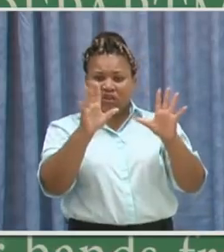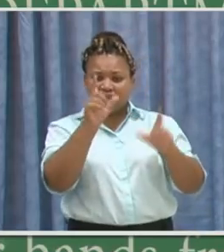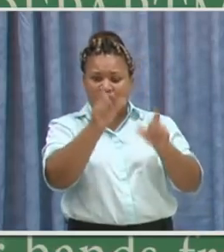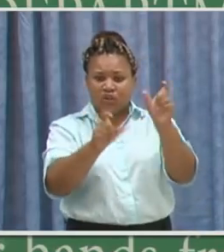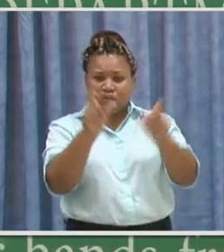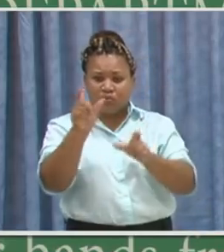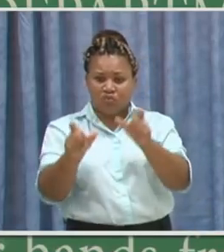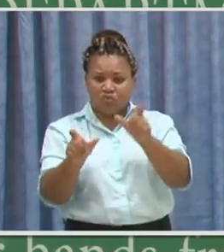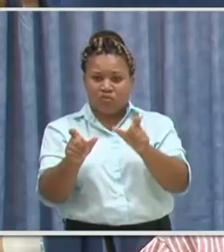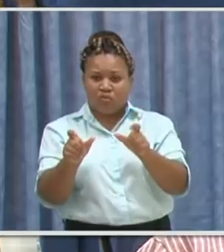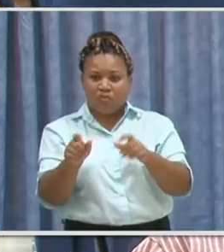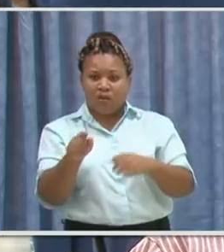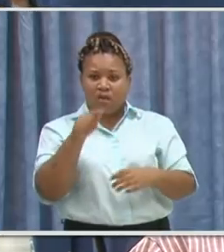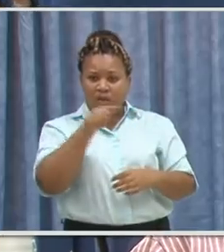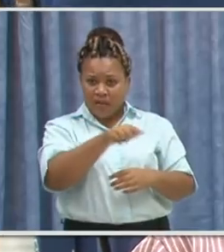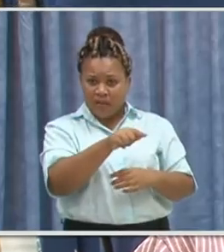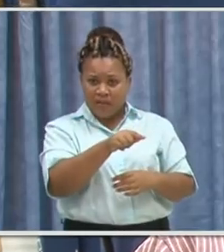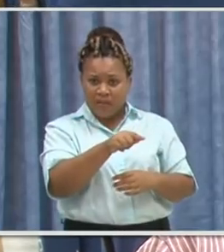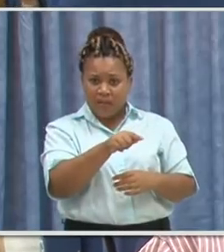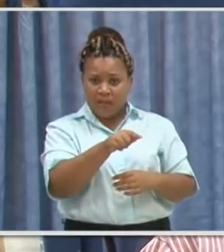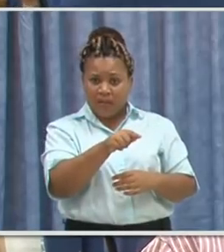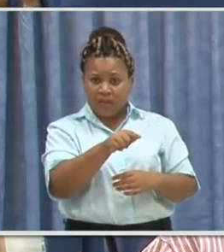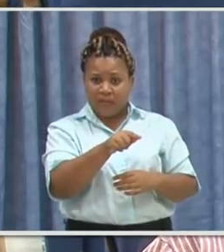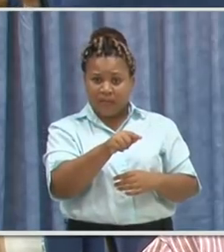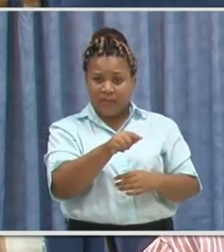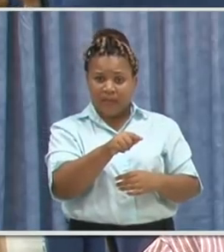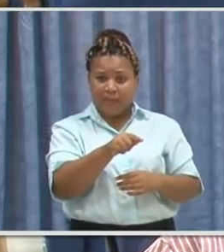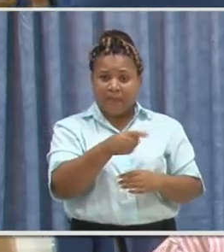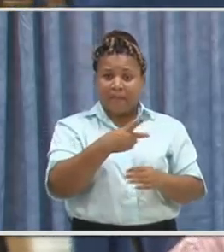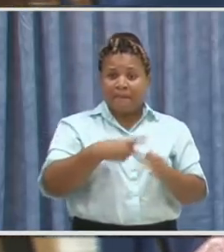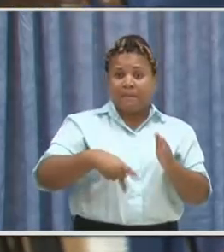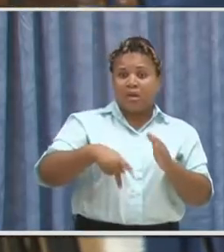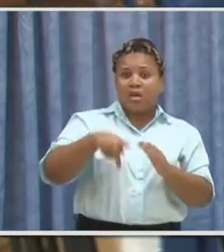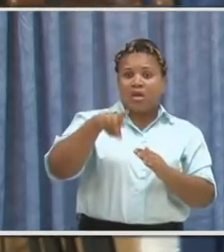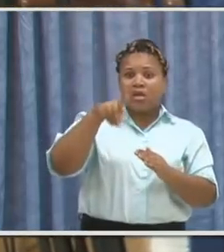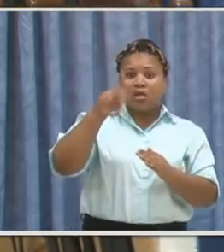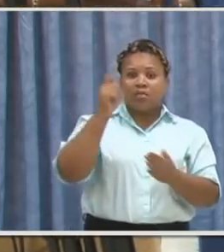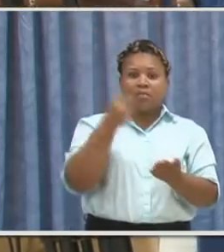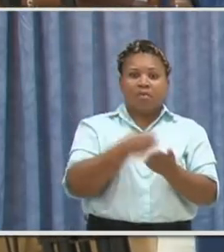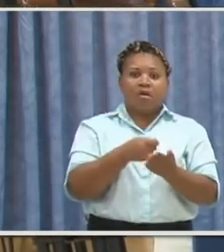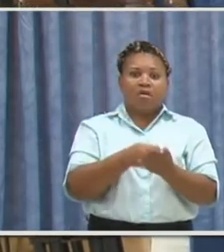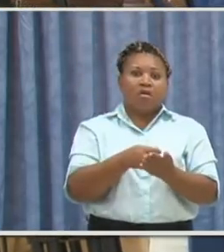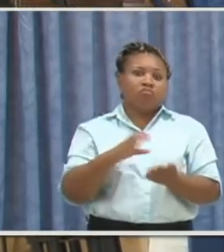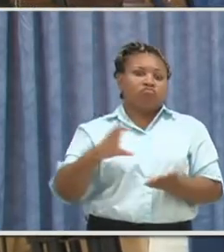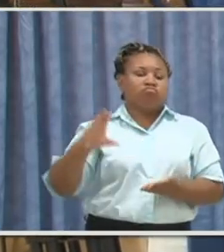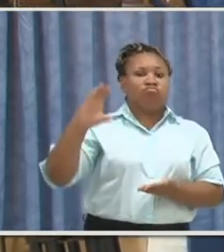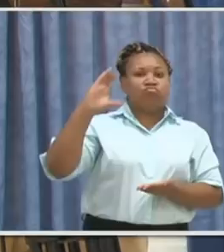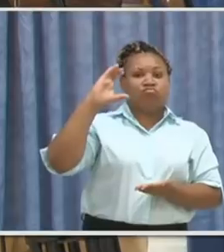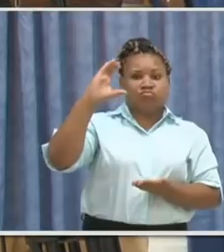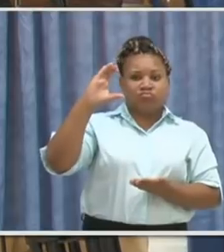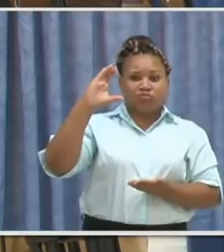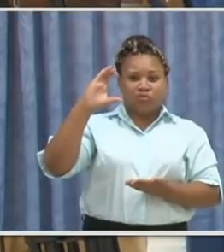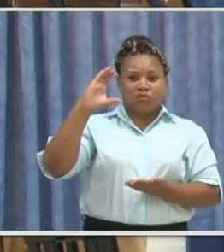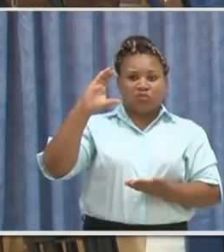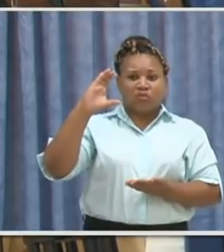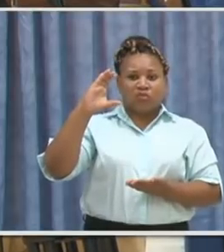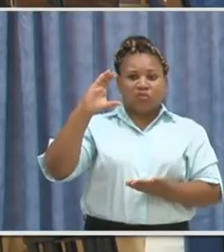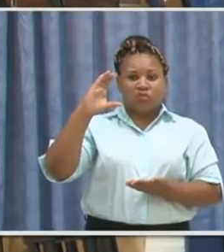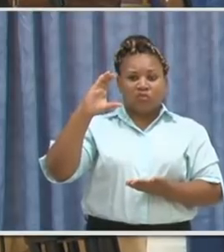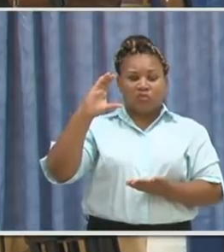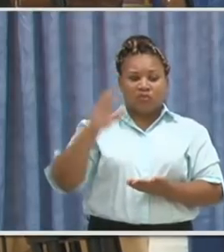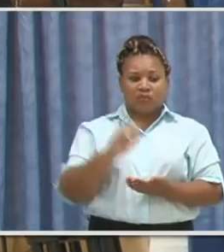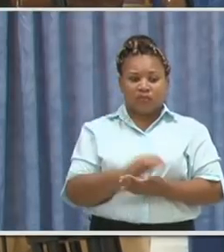département affaires étrangères je prends contact avec à travers le conseil honoré Cécile avec